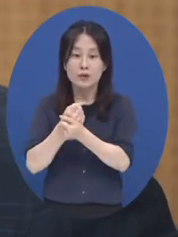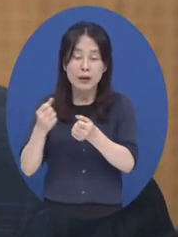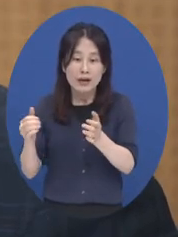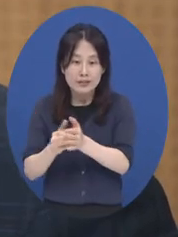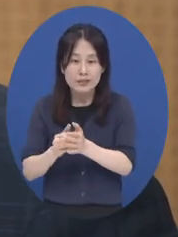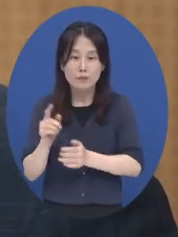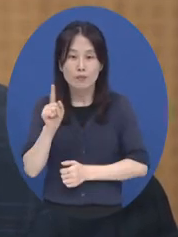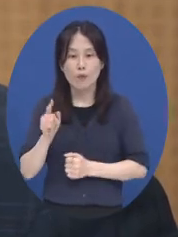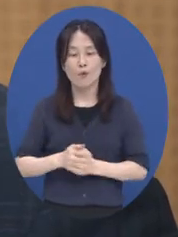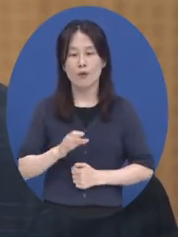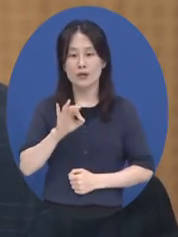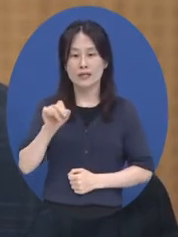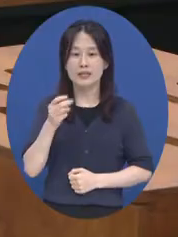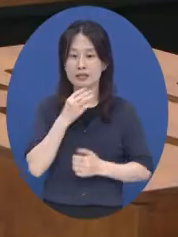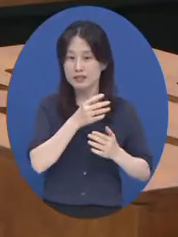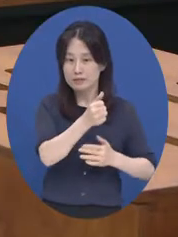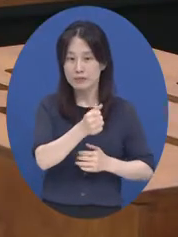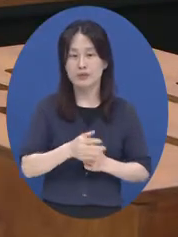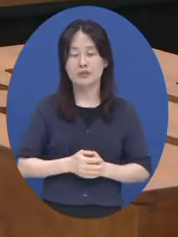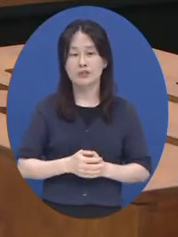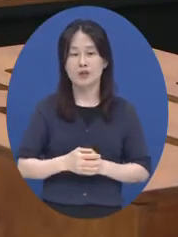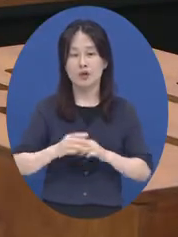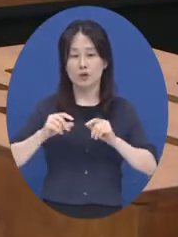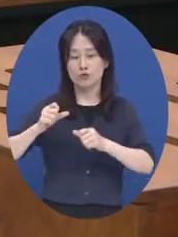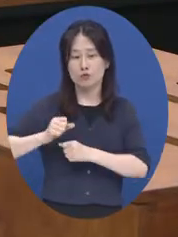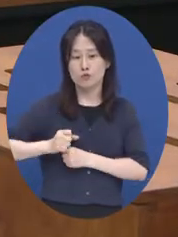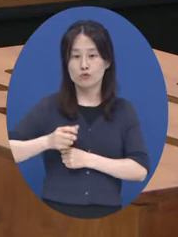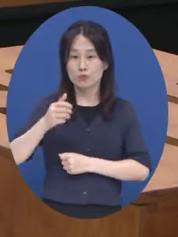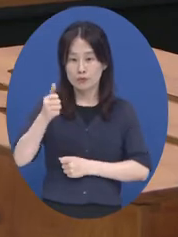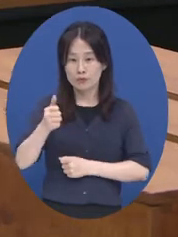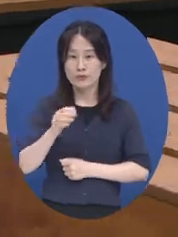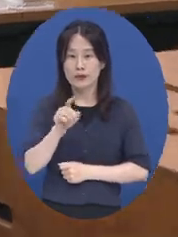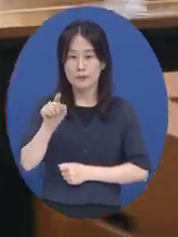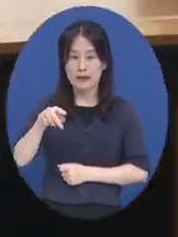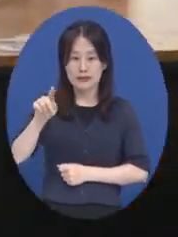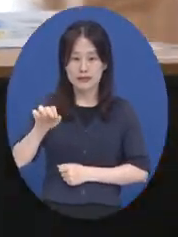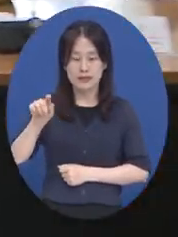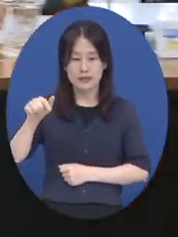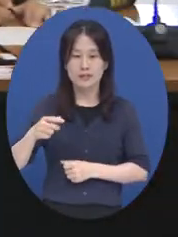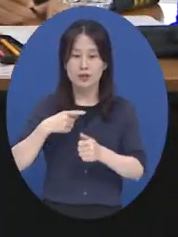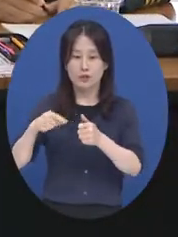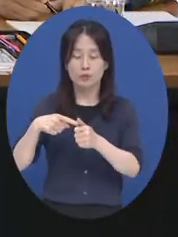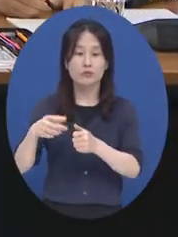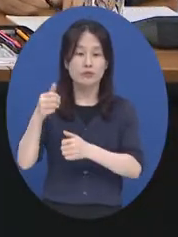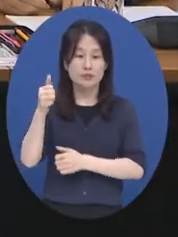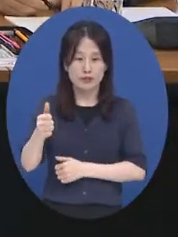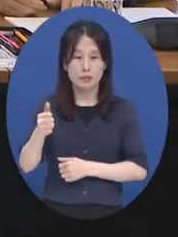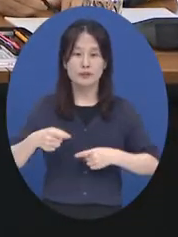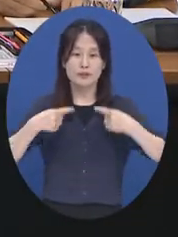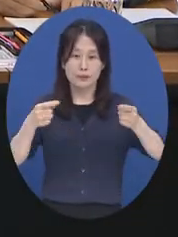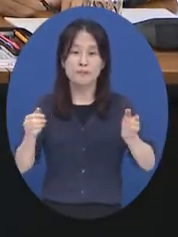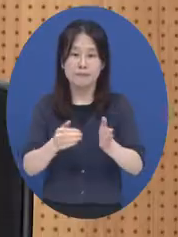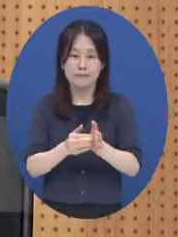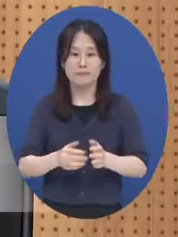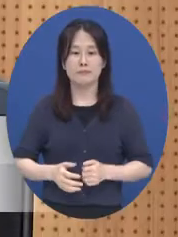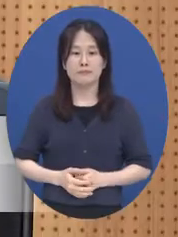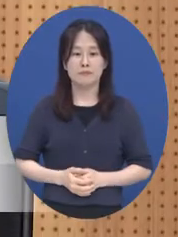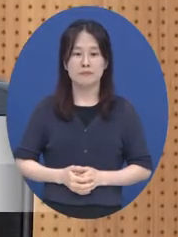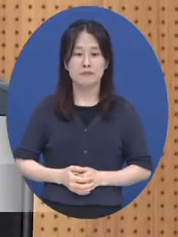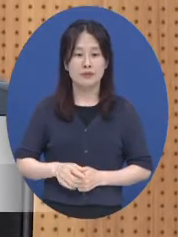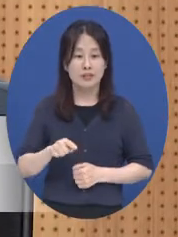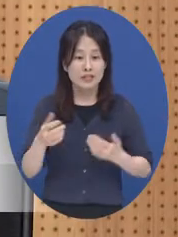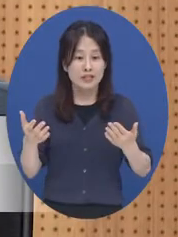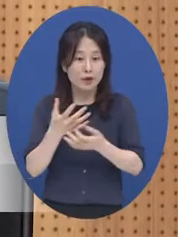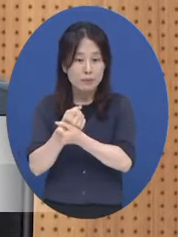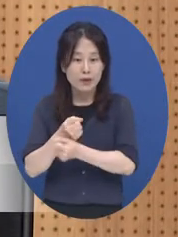이재명 경기도지사와 남영신 육군 참모총장, 박상근 육군 교육사령관 등이 참석했습니다. 이